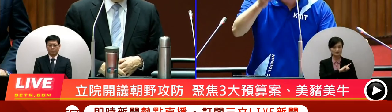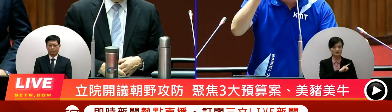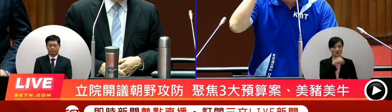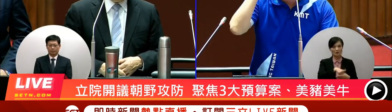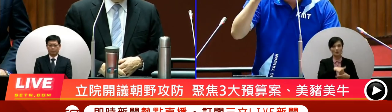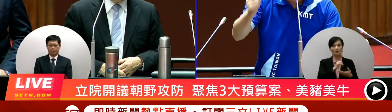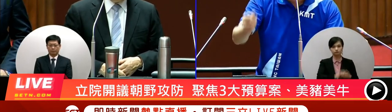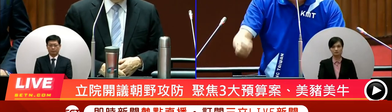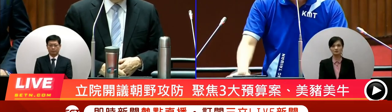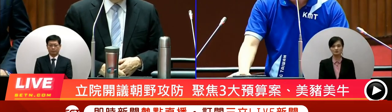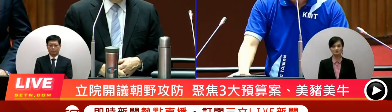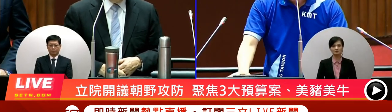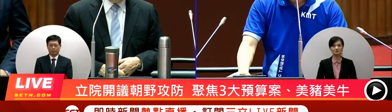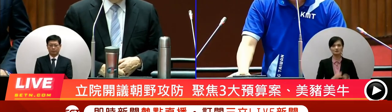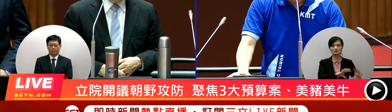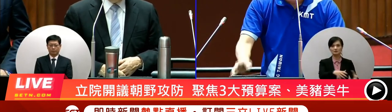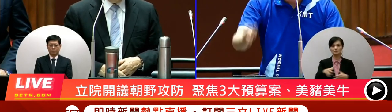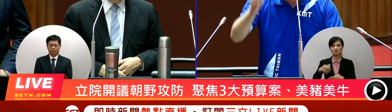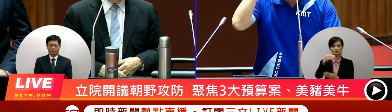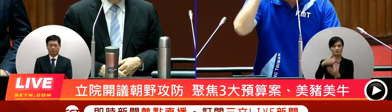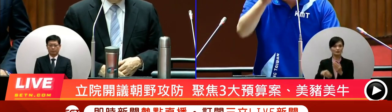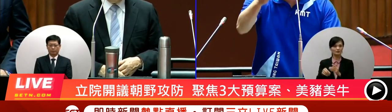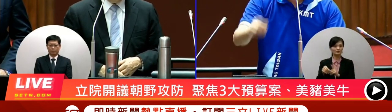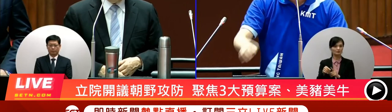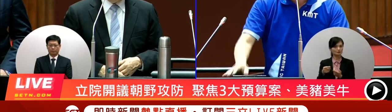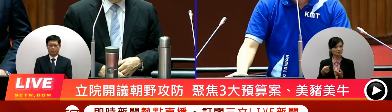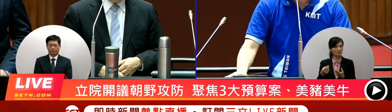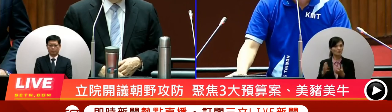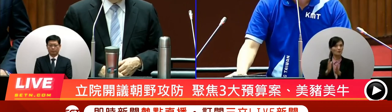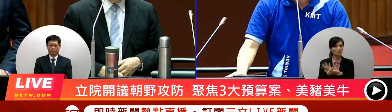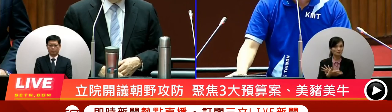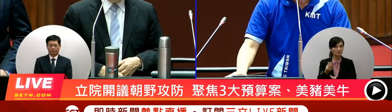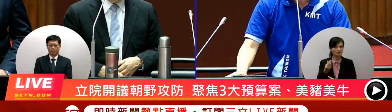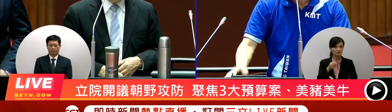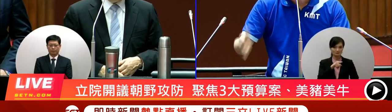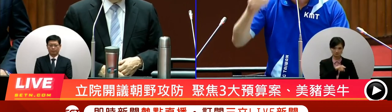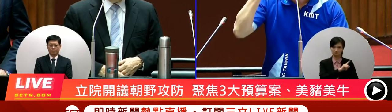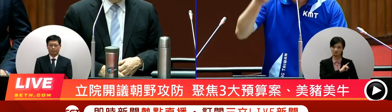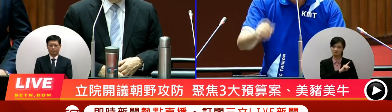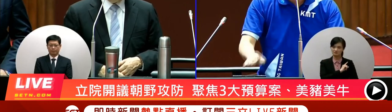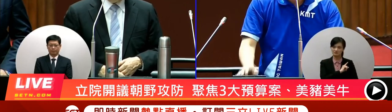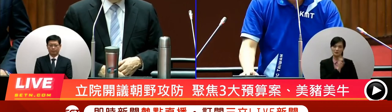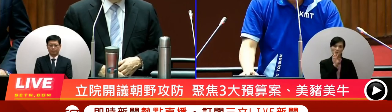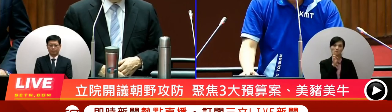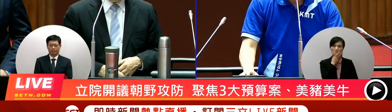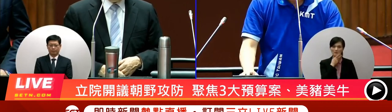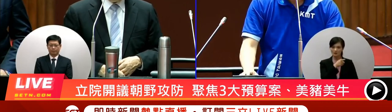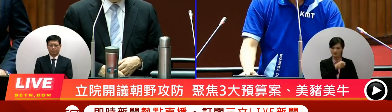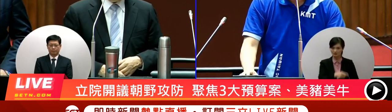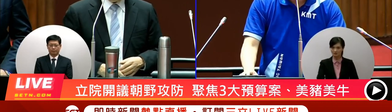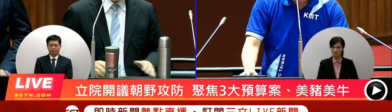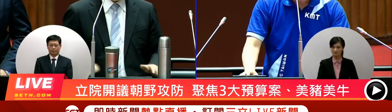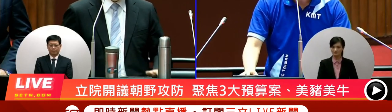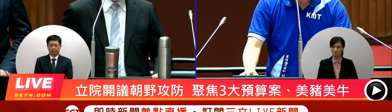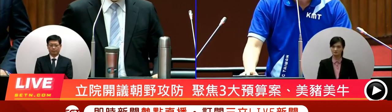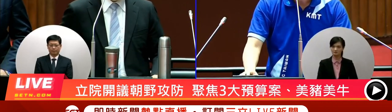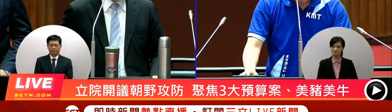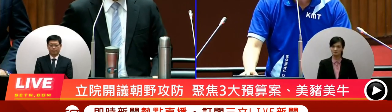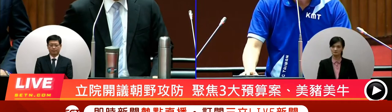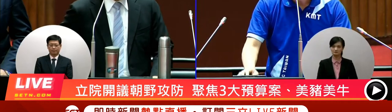际标准没有变，是你们变了。来讲清楚，苏院